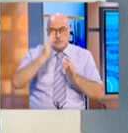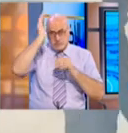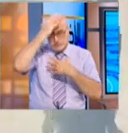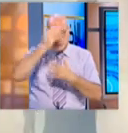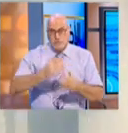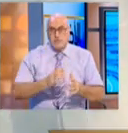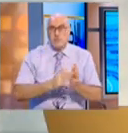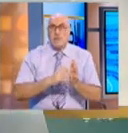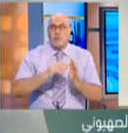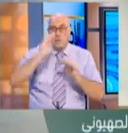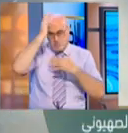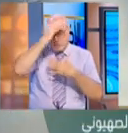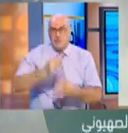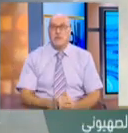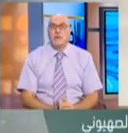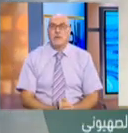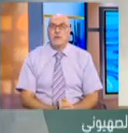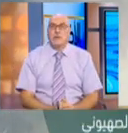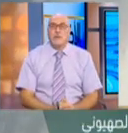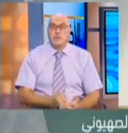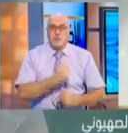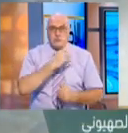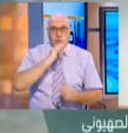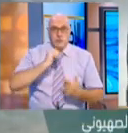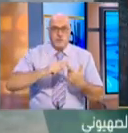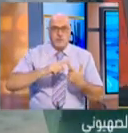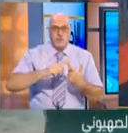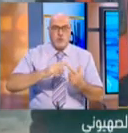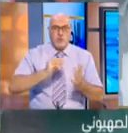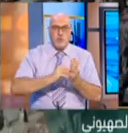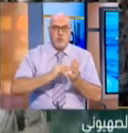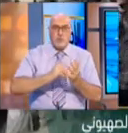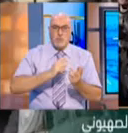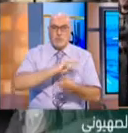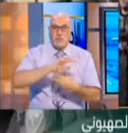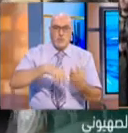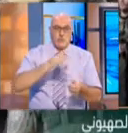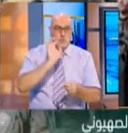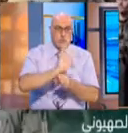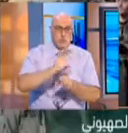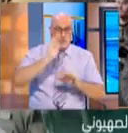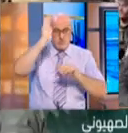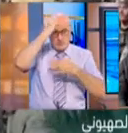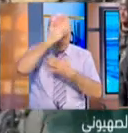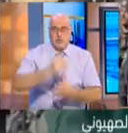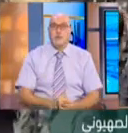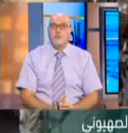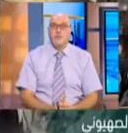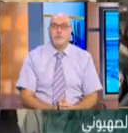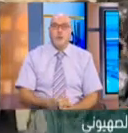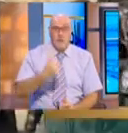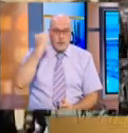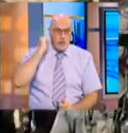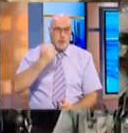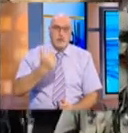تشهدها الأراضي الفلسطينية في ظل التصعيد الصهيوني ضد الشعب الفلسطيني ومقدساته. ميدانيا هاجم أمس